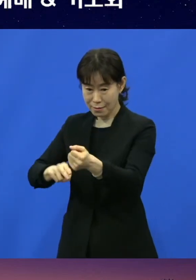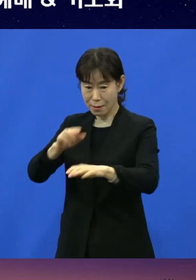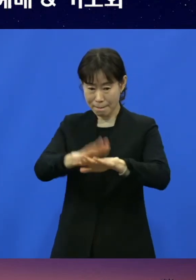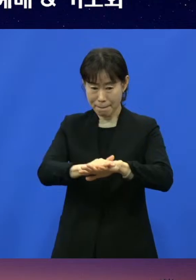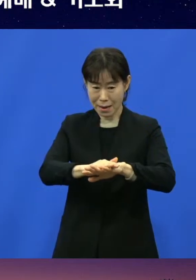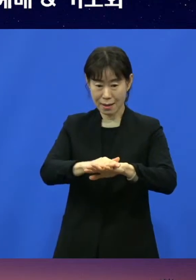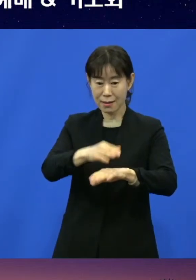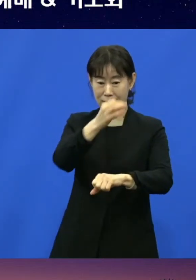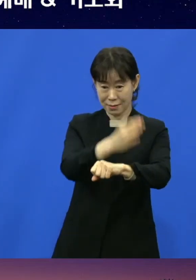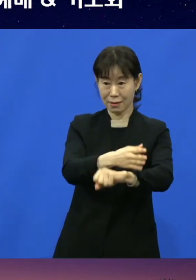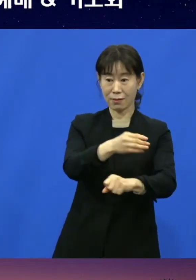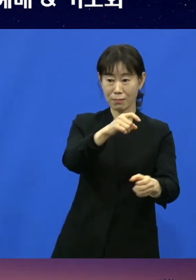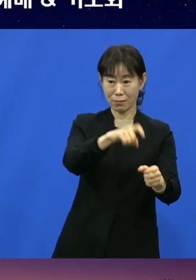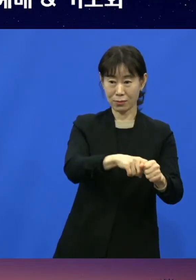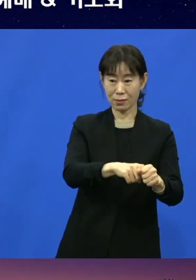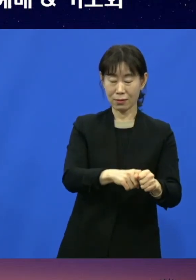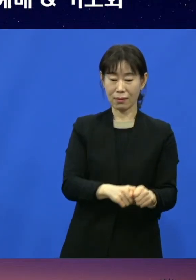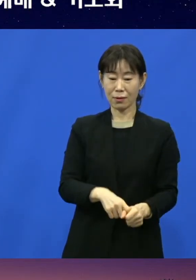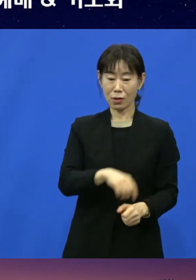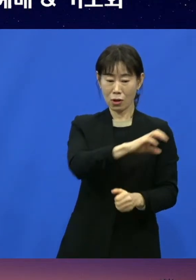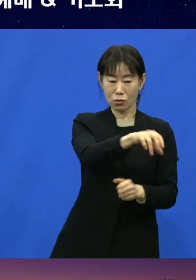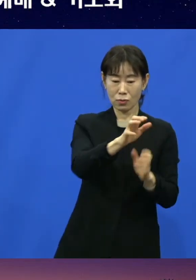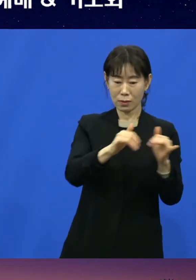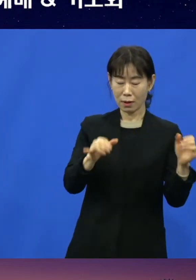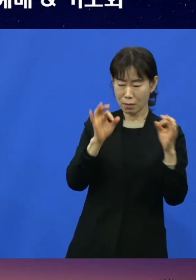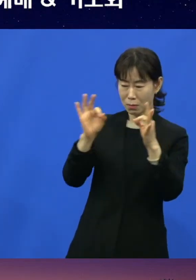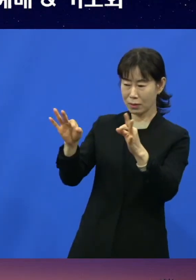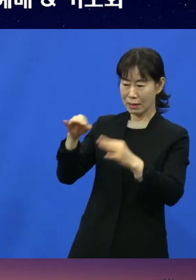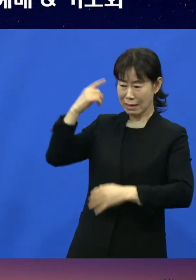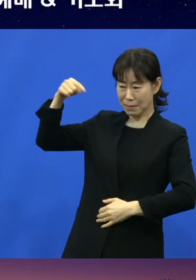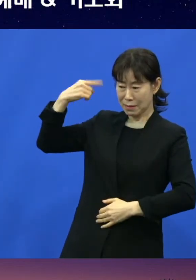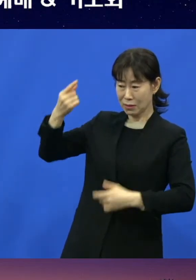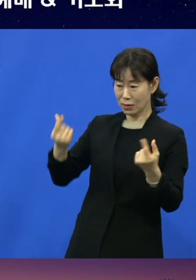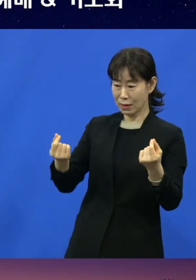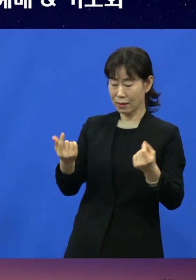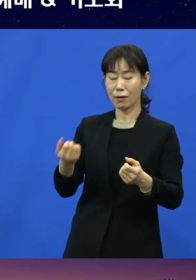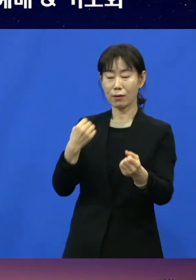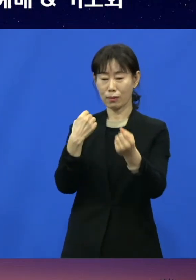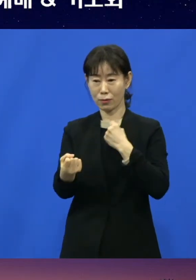남들이 보기에는 미친 짓인데 당사자는 기쁨이 넘치고 있다는 거예요.